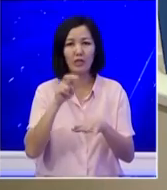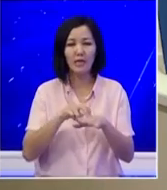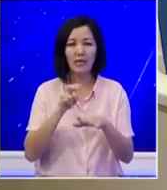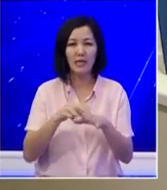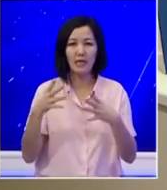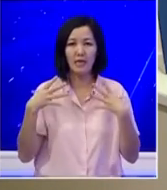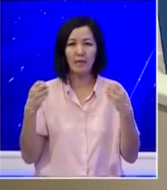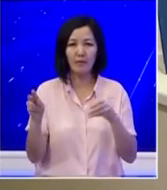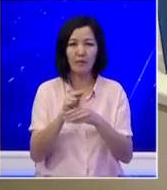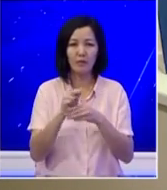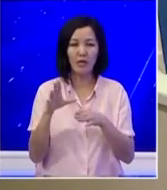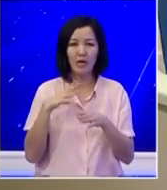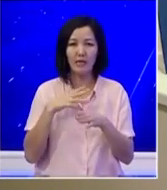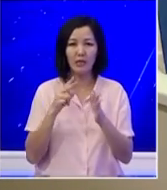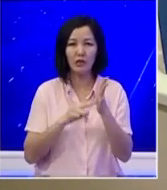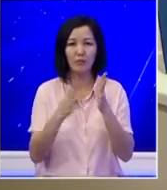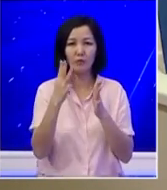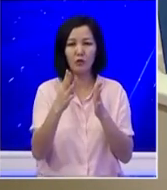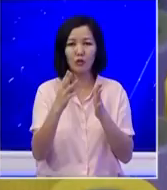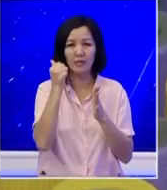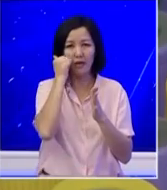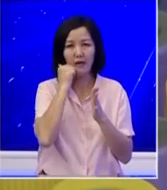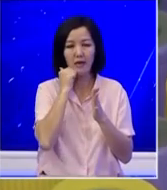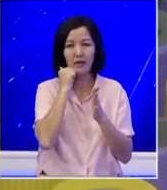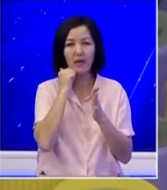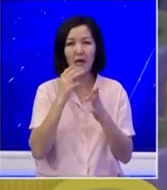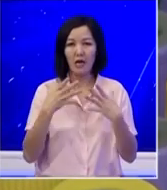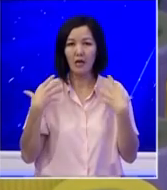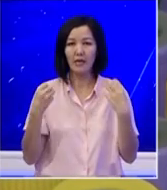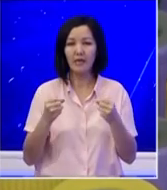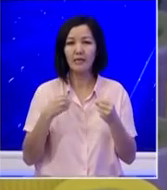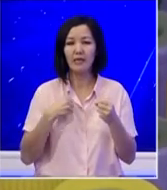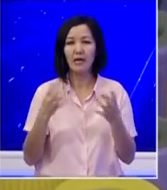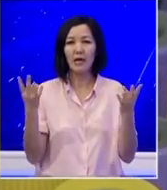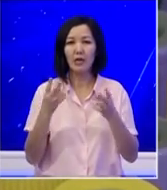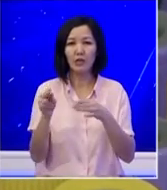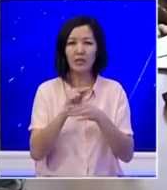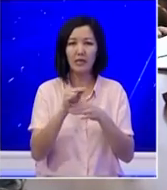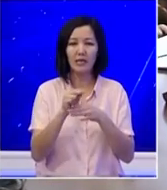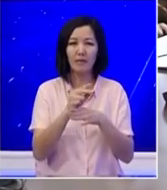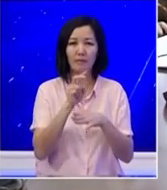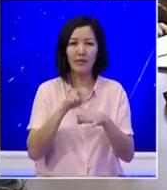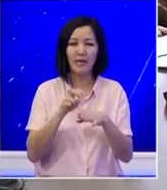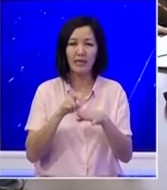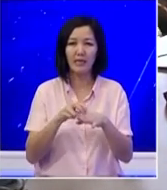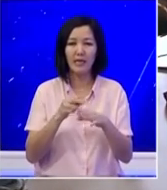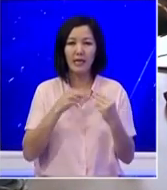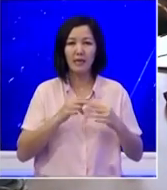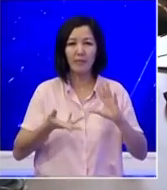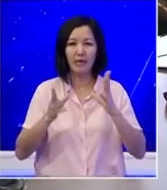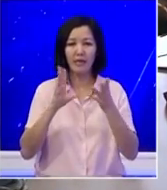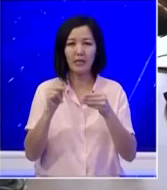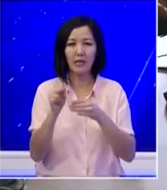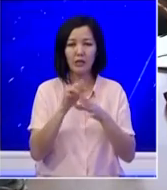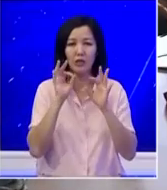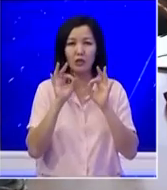емдеп шығарды. Тағы бірі 73 жастағы қария. Ол да айықты. Тиісті алгоритммен ақ халаттылар еңбегінің нәтижесі. Облыс